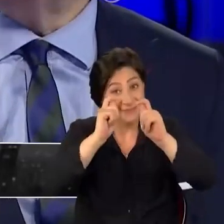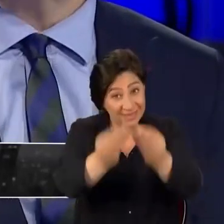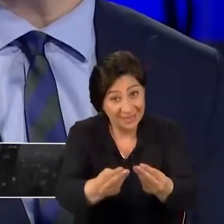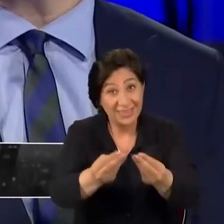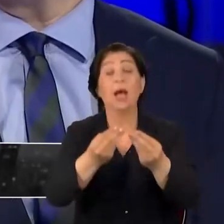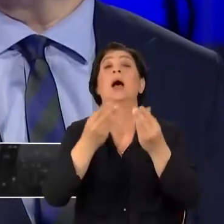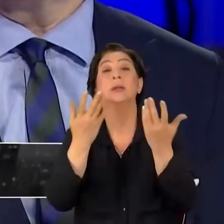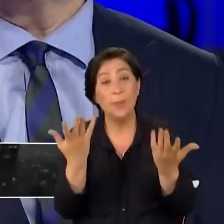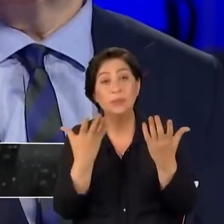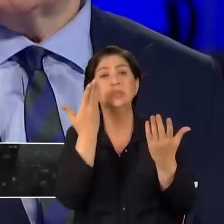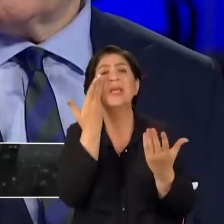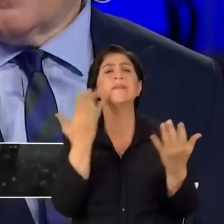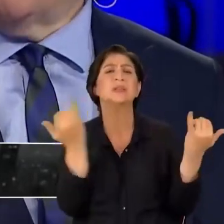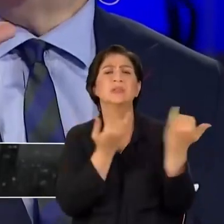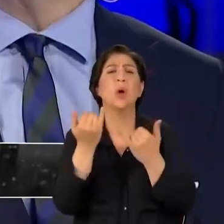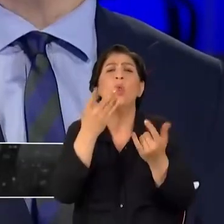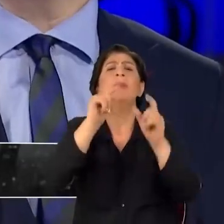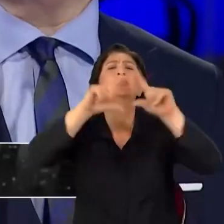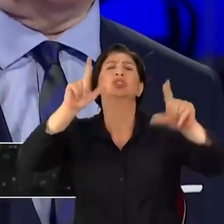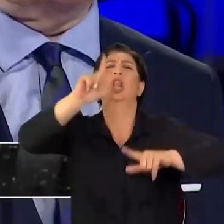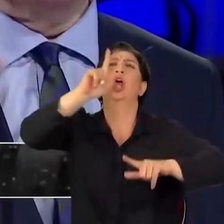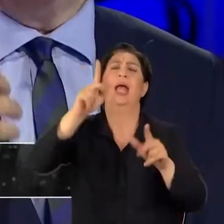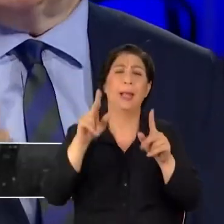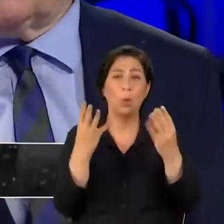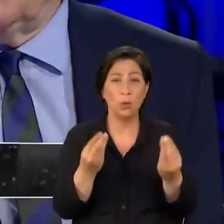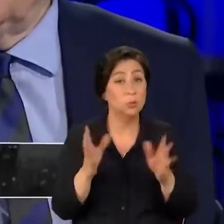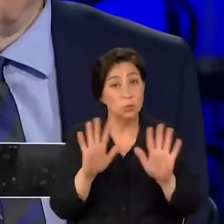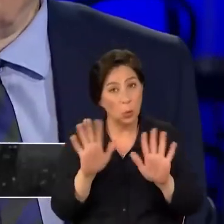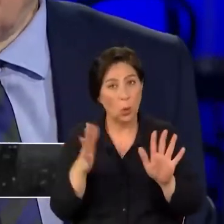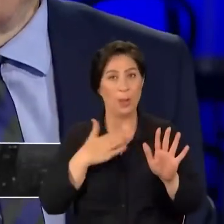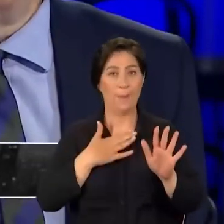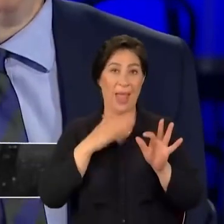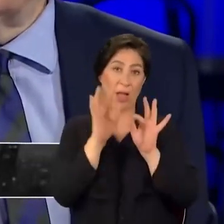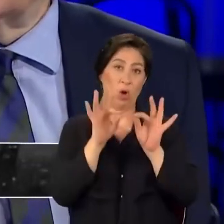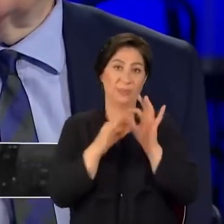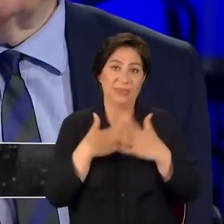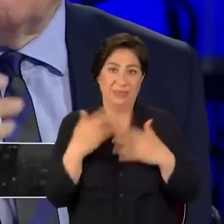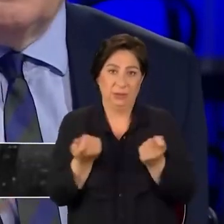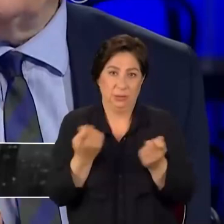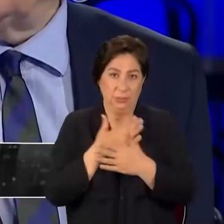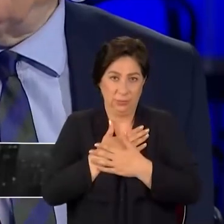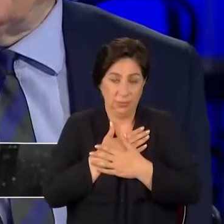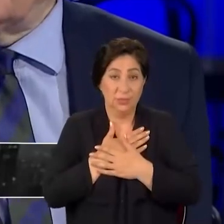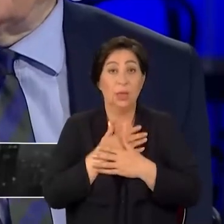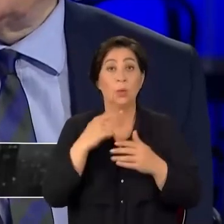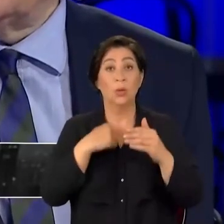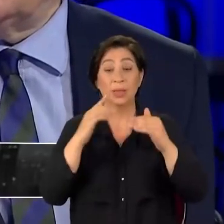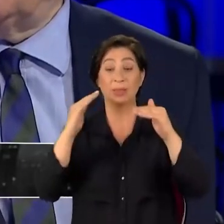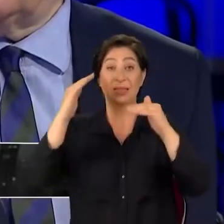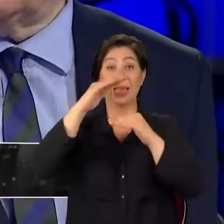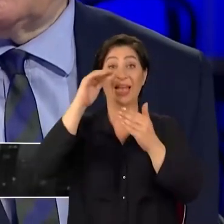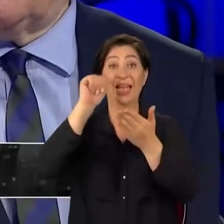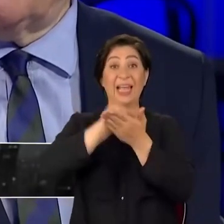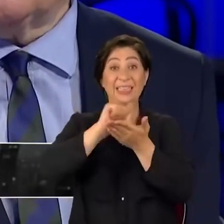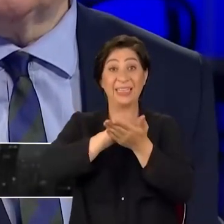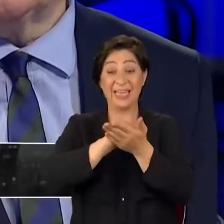Tabii ekonomik zaten. Bakın, yoksa öbürü bir slogan olur. Hayır. Ben iktisatçıyım. Ve ben bu işe de tepeden gazeteciye